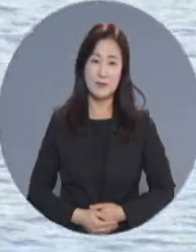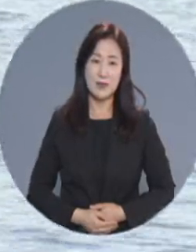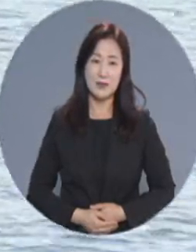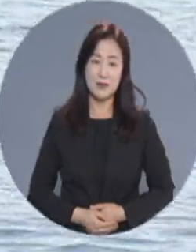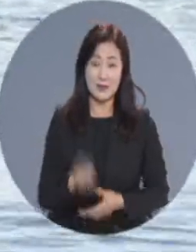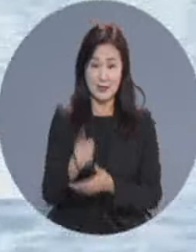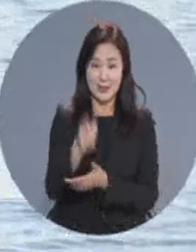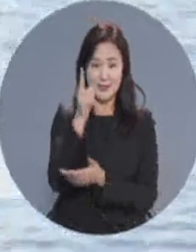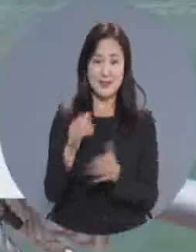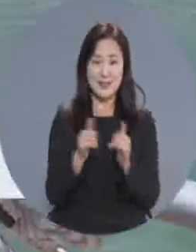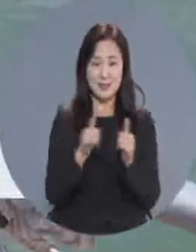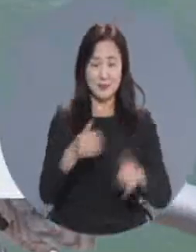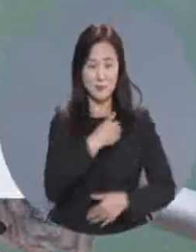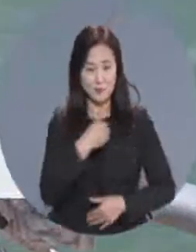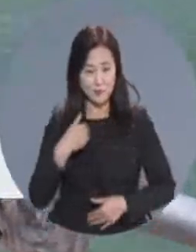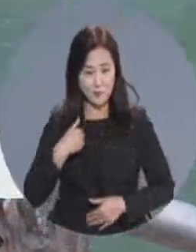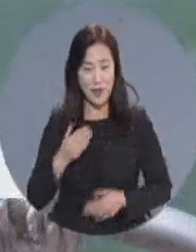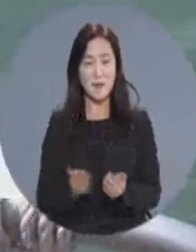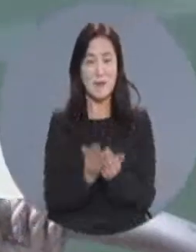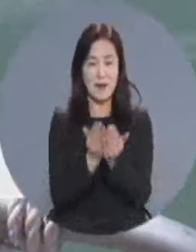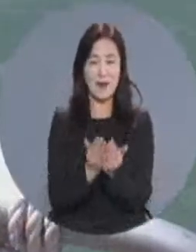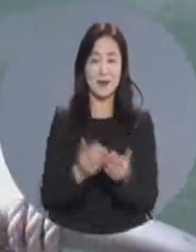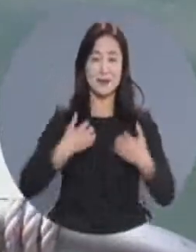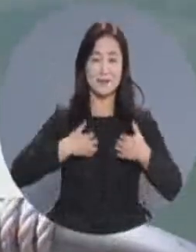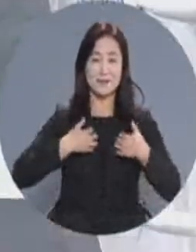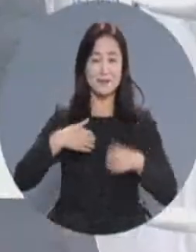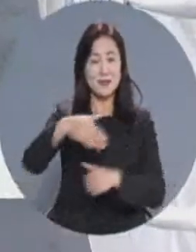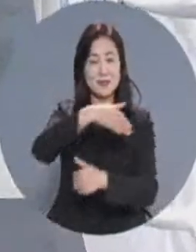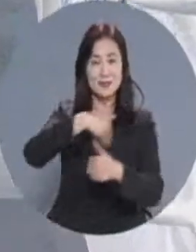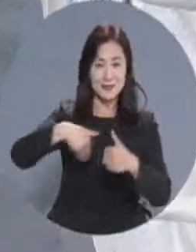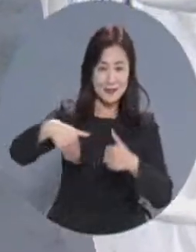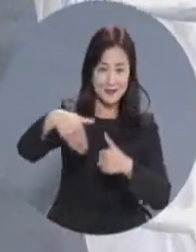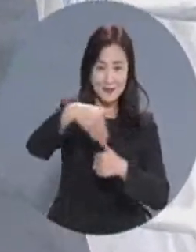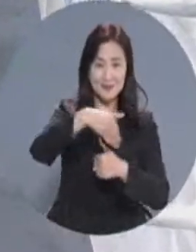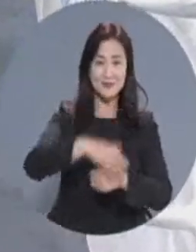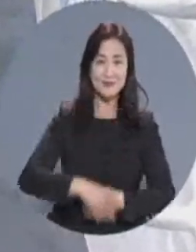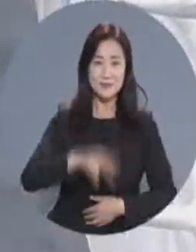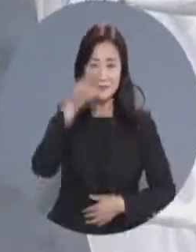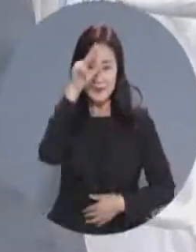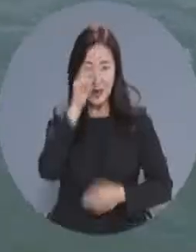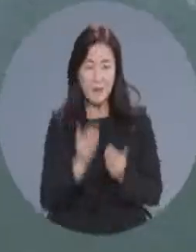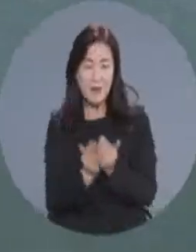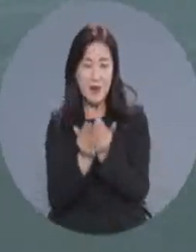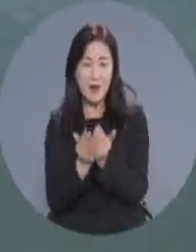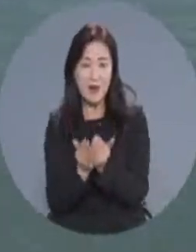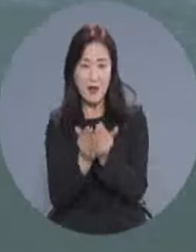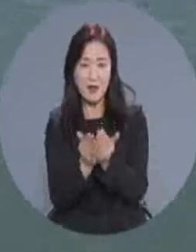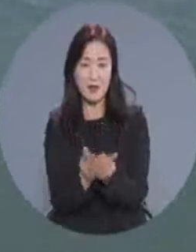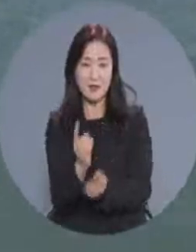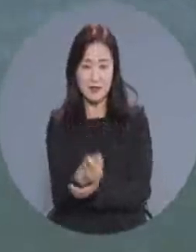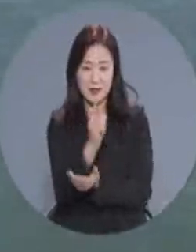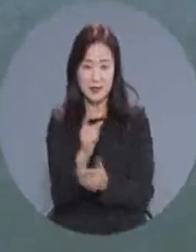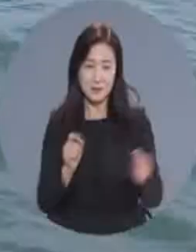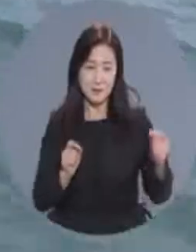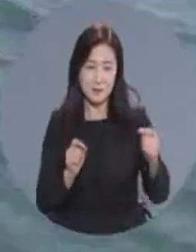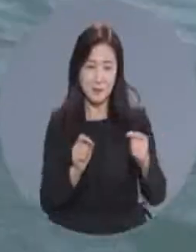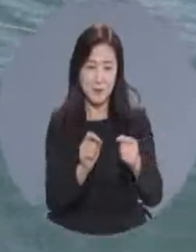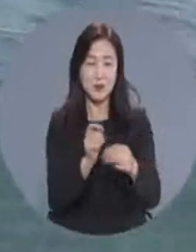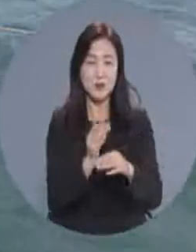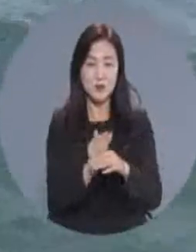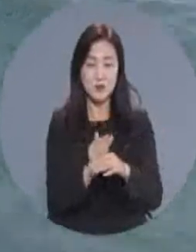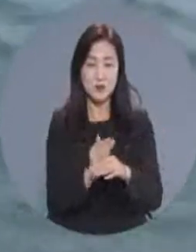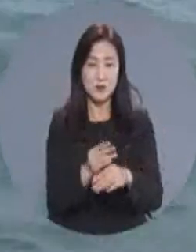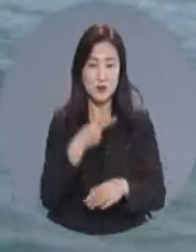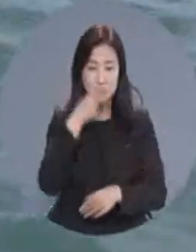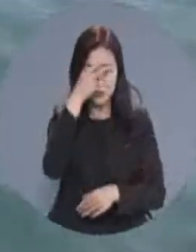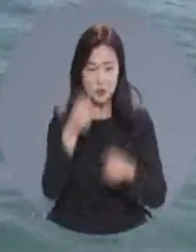낚시객들이 배에서 여유롭게 낚시를 즐기고 있습니다. 해경 경비정이 낚시 어선에 서서히 접근합니다. 음주